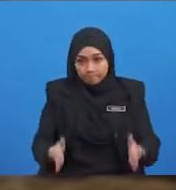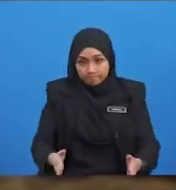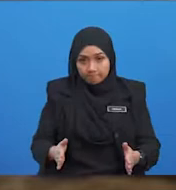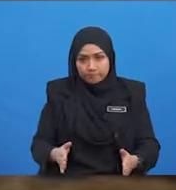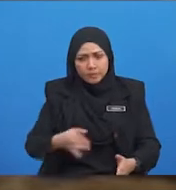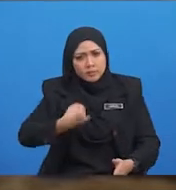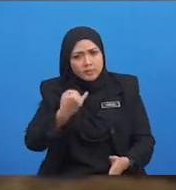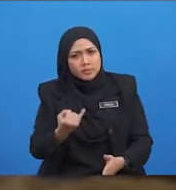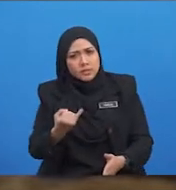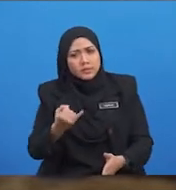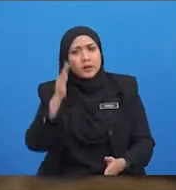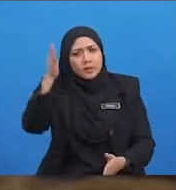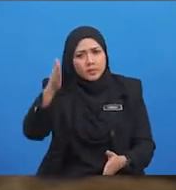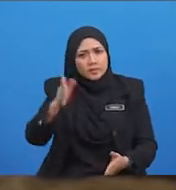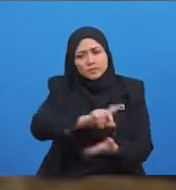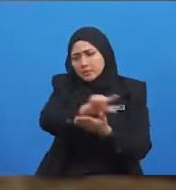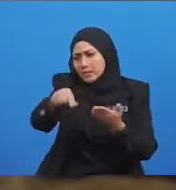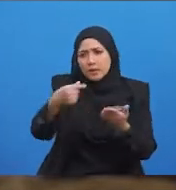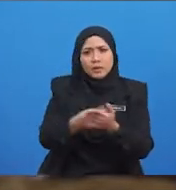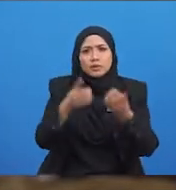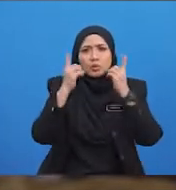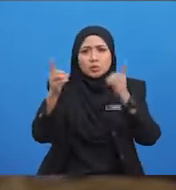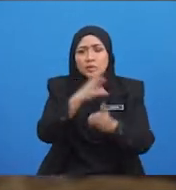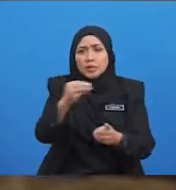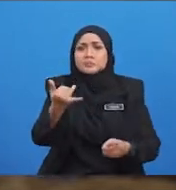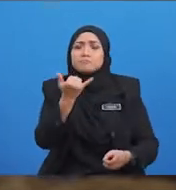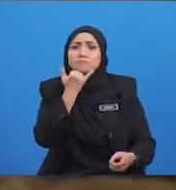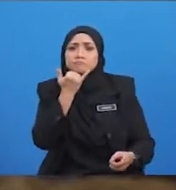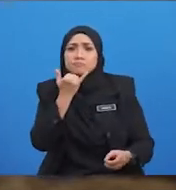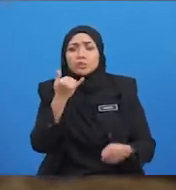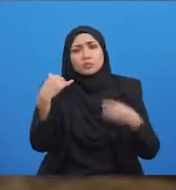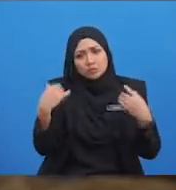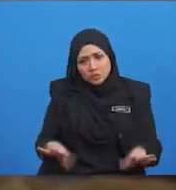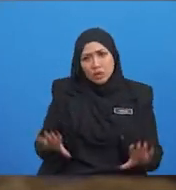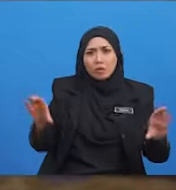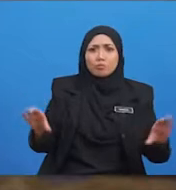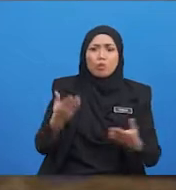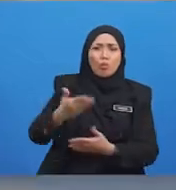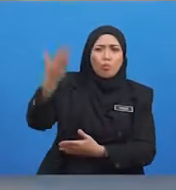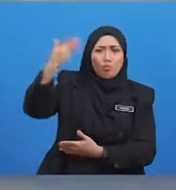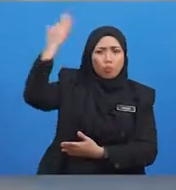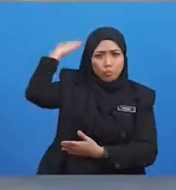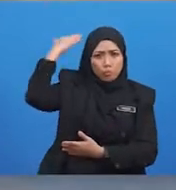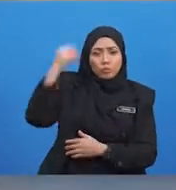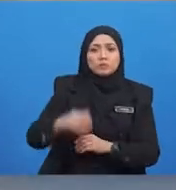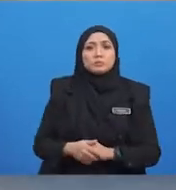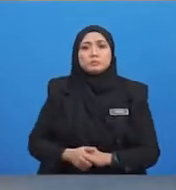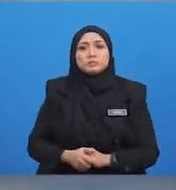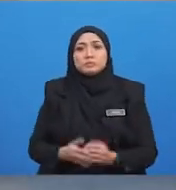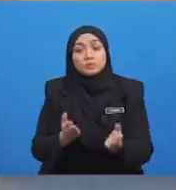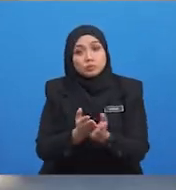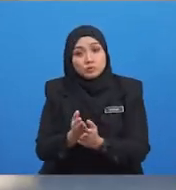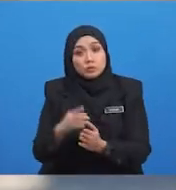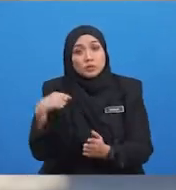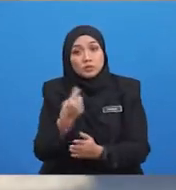akan segala dosa dan kesilapan yang pernah dilakukannya dulu. Seterusnya, kita